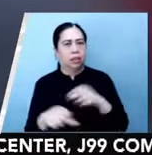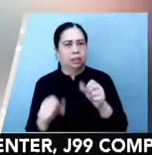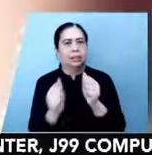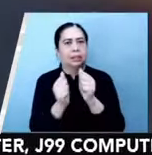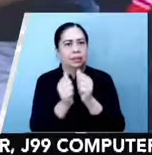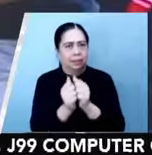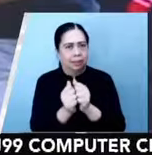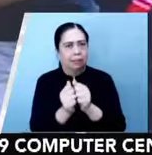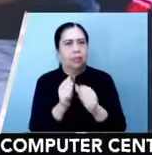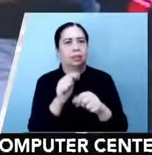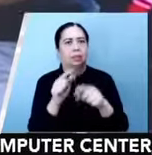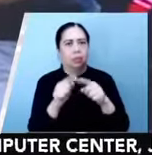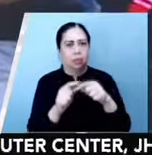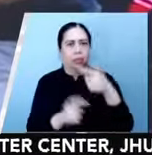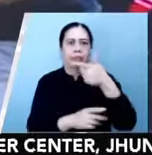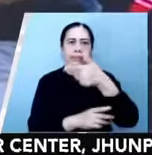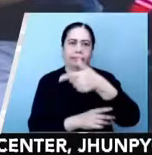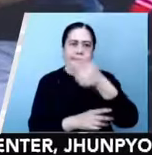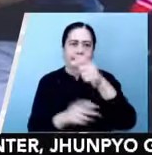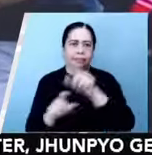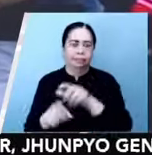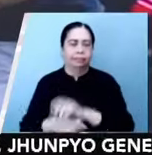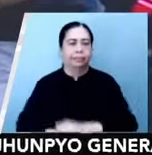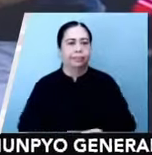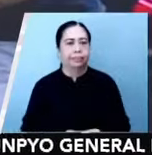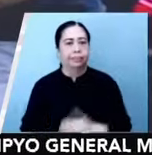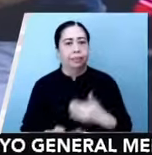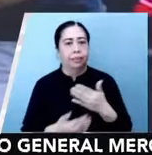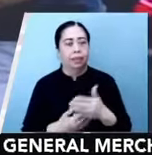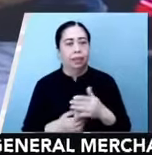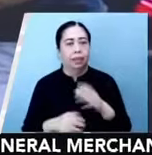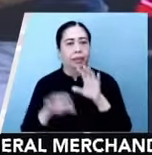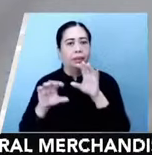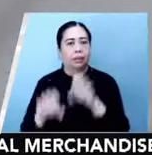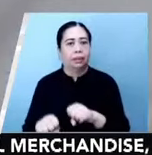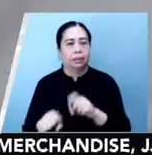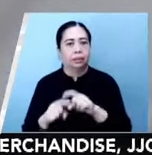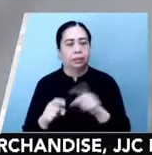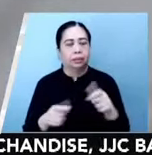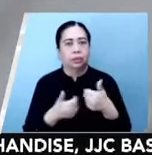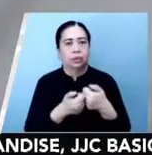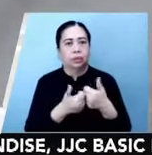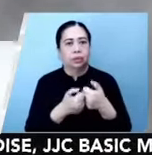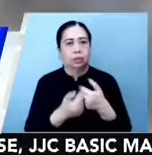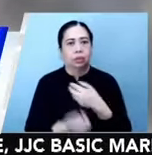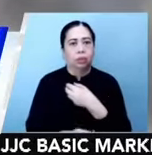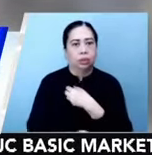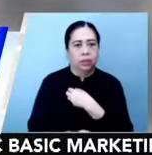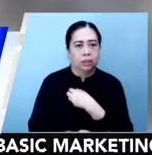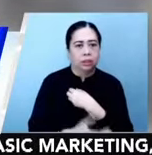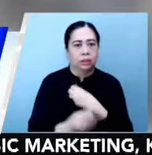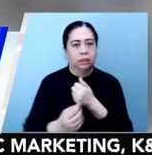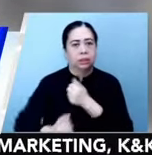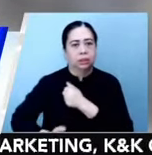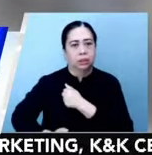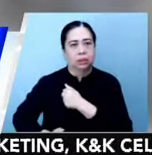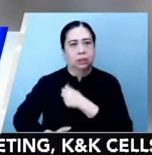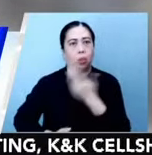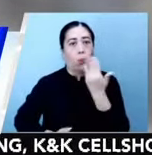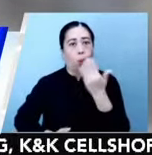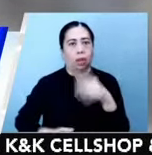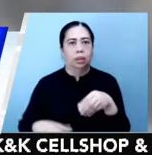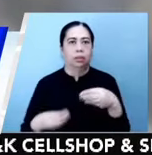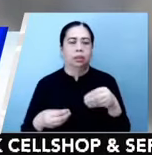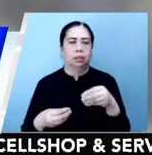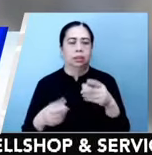barilin. Arestado sa entrapment operation ng magkasintahang pulis at sundalo dahil sa pagbebenta umano ng armas